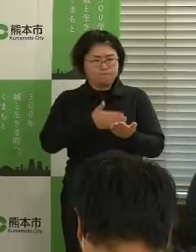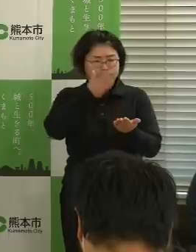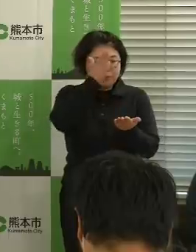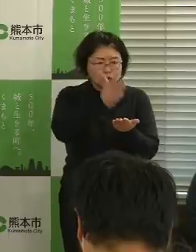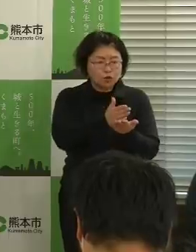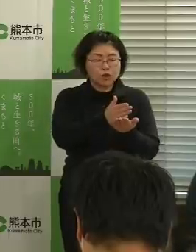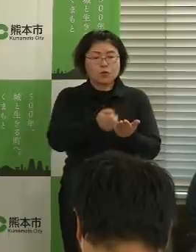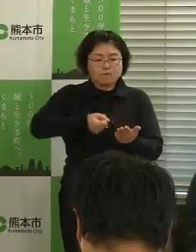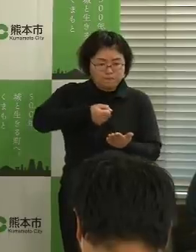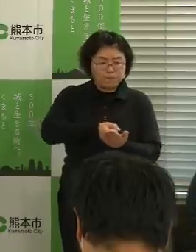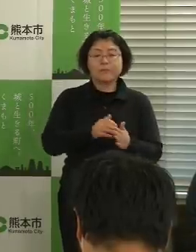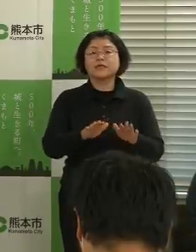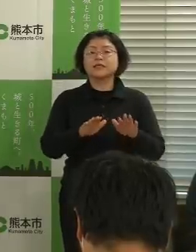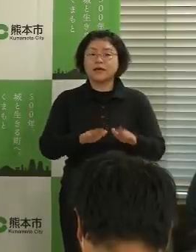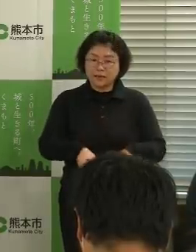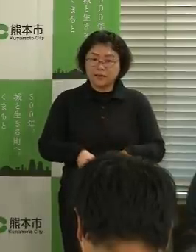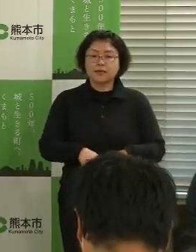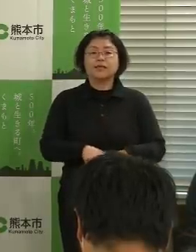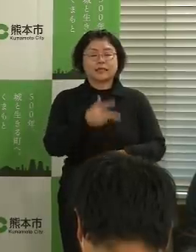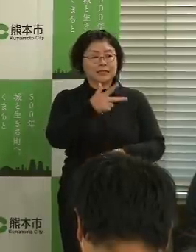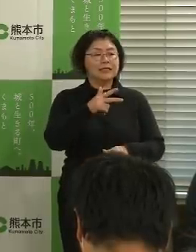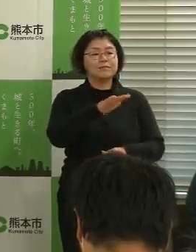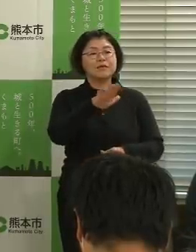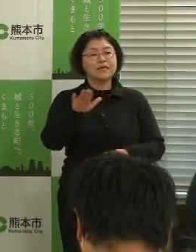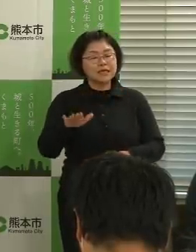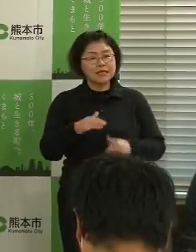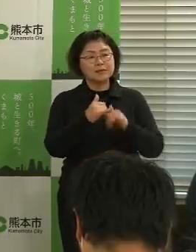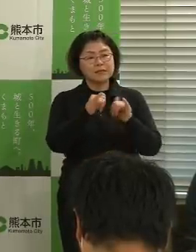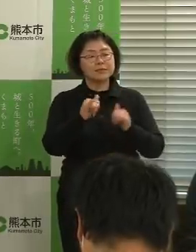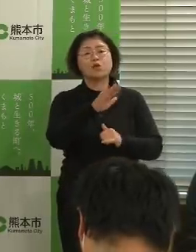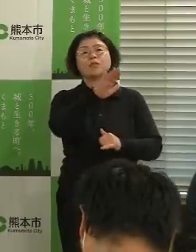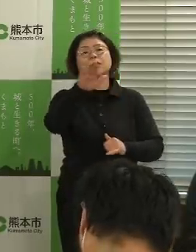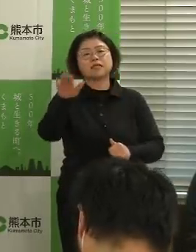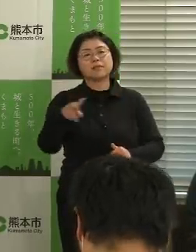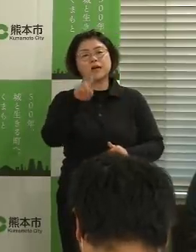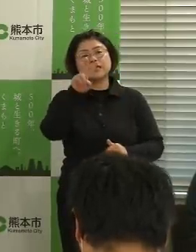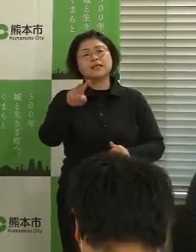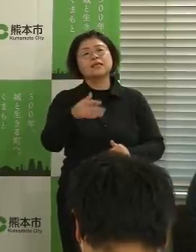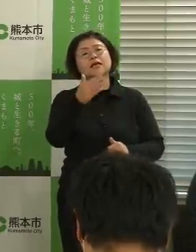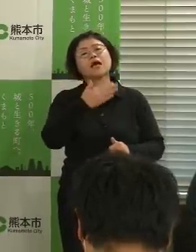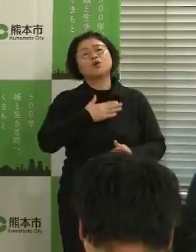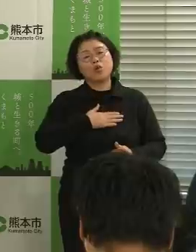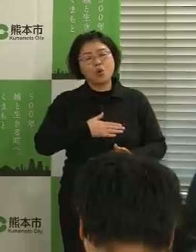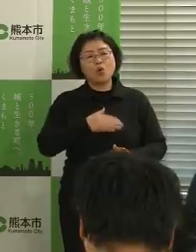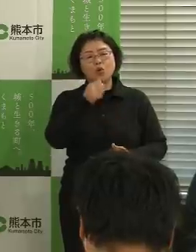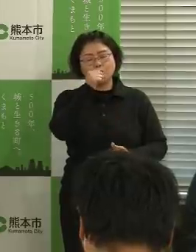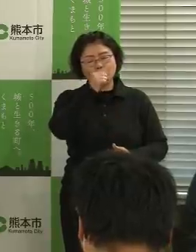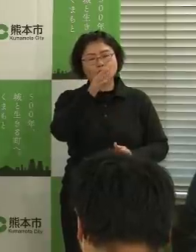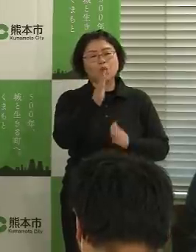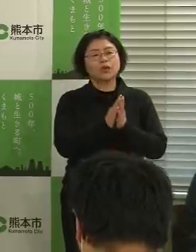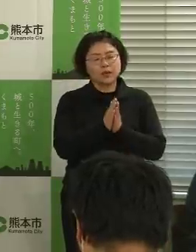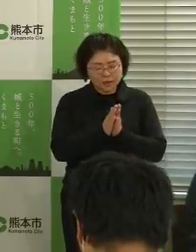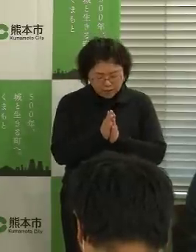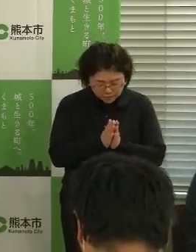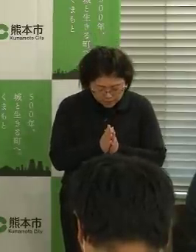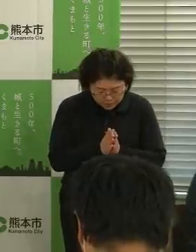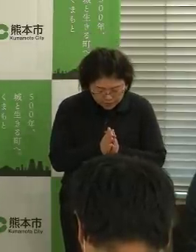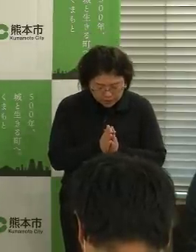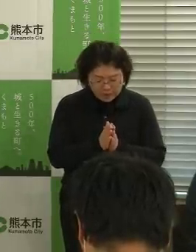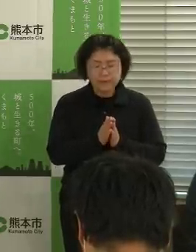。市民の皆様におかれましては、何とぞご理解を賜りますようお願いを申し上げます。